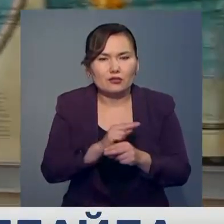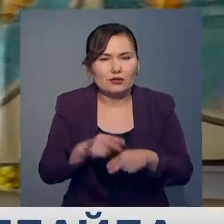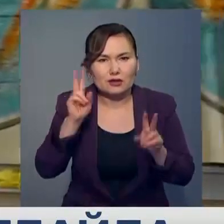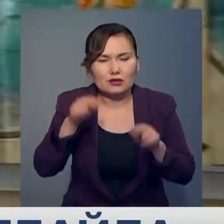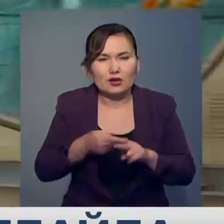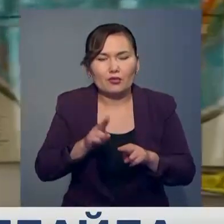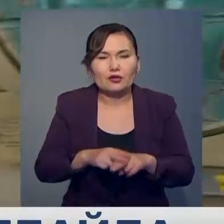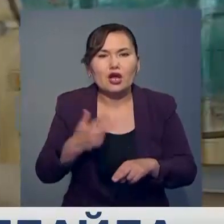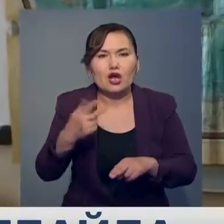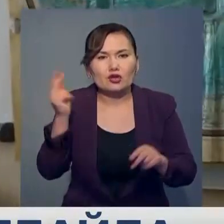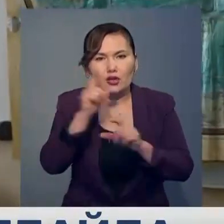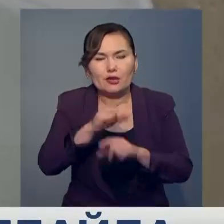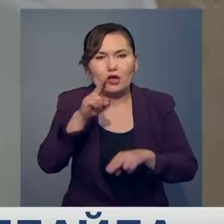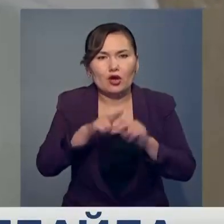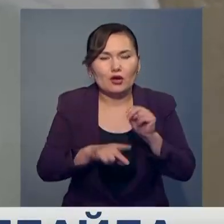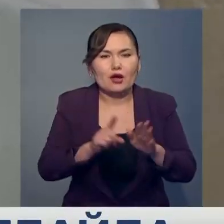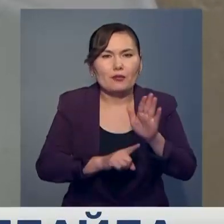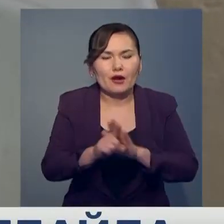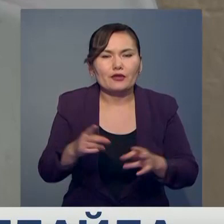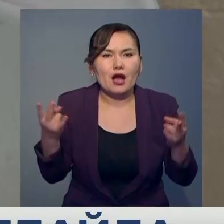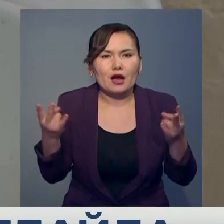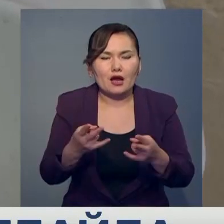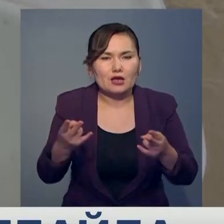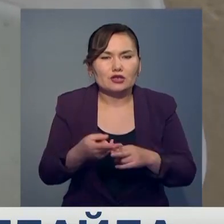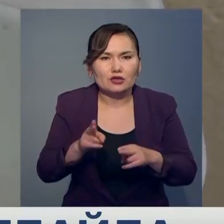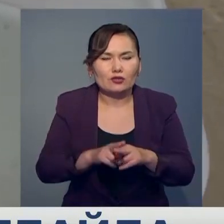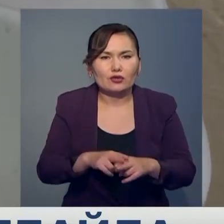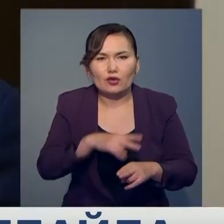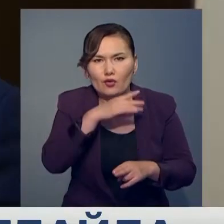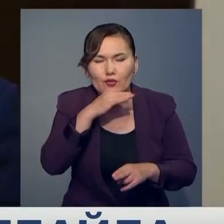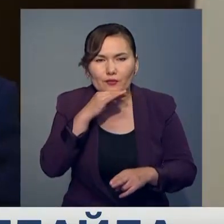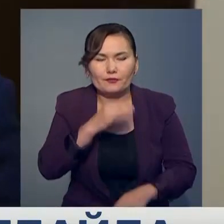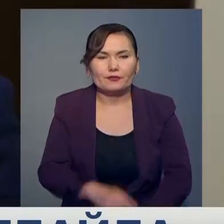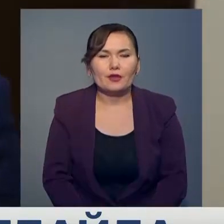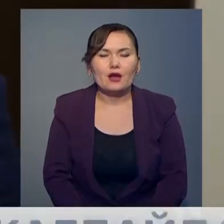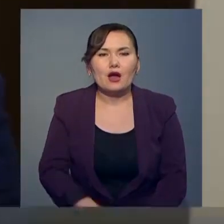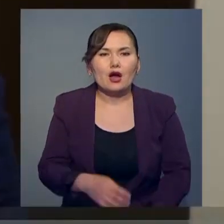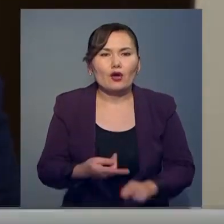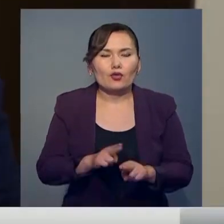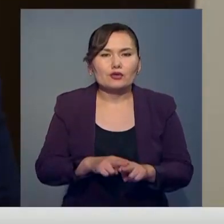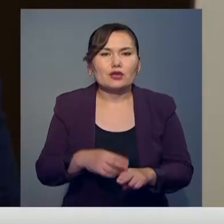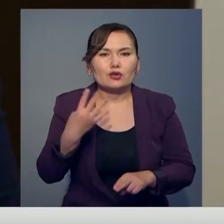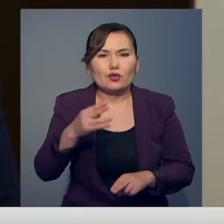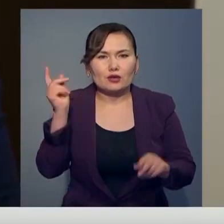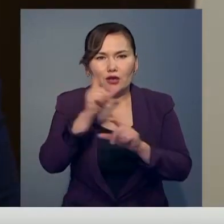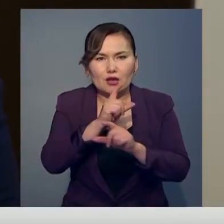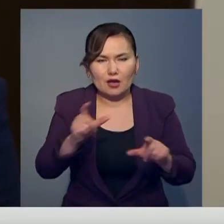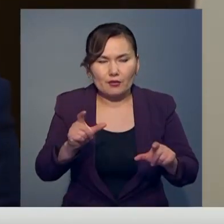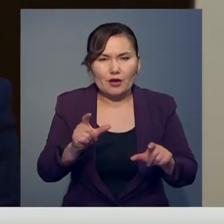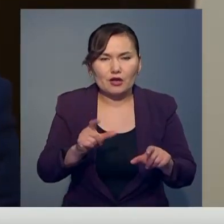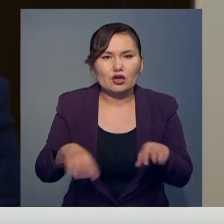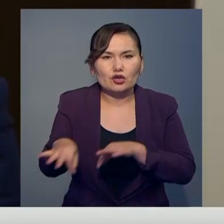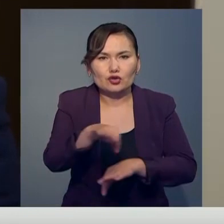облыста 3 мектептің құрылысы басталғанымен, қажеттілік одан әлдеқайда көп. Биыл 4 мектептің жобалық